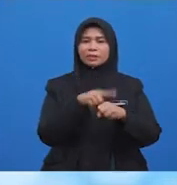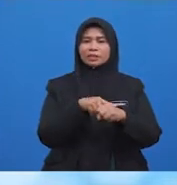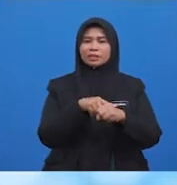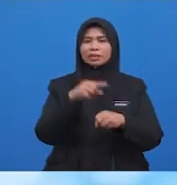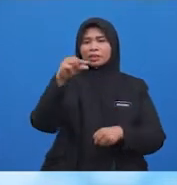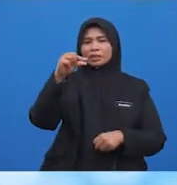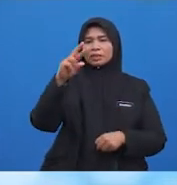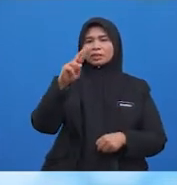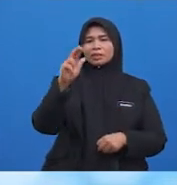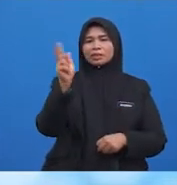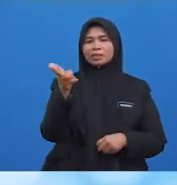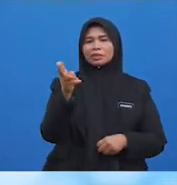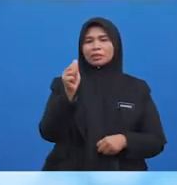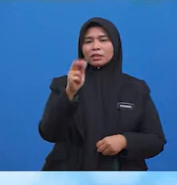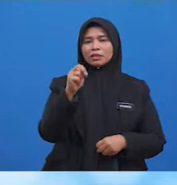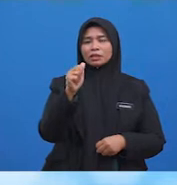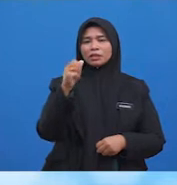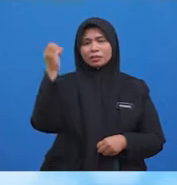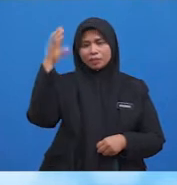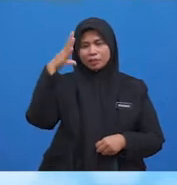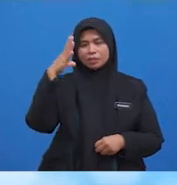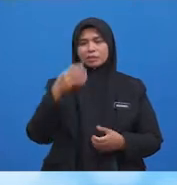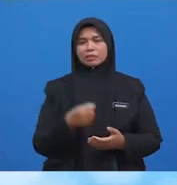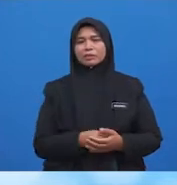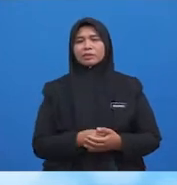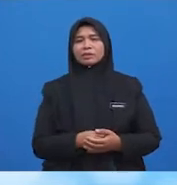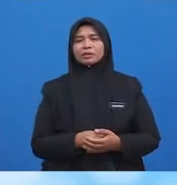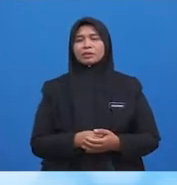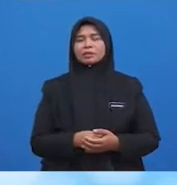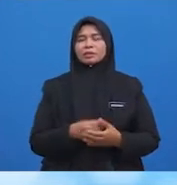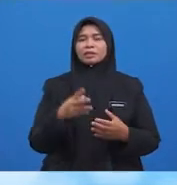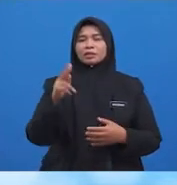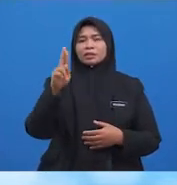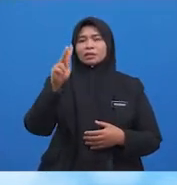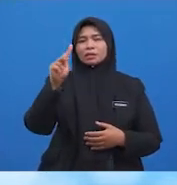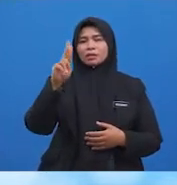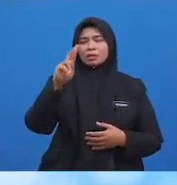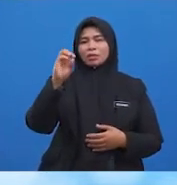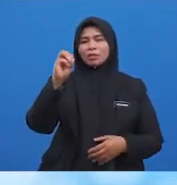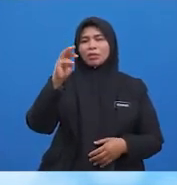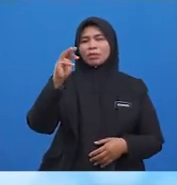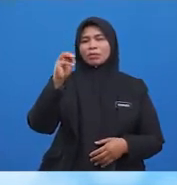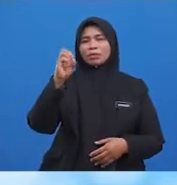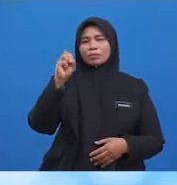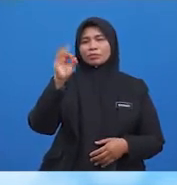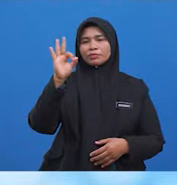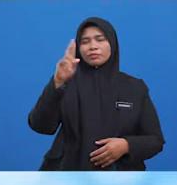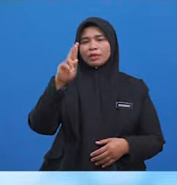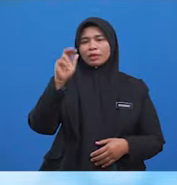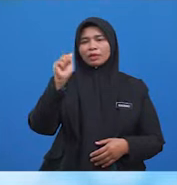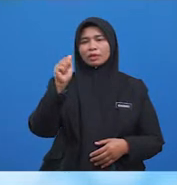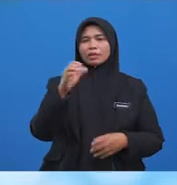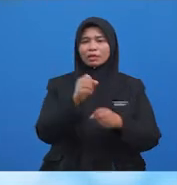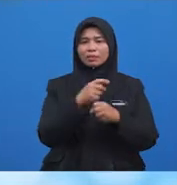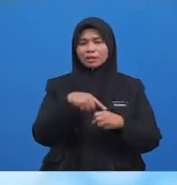semase gerhana matahari kromosfer dapat dilihat semasa gerhana matahari